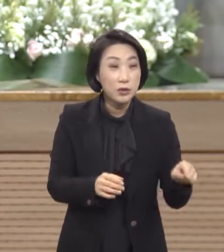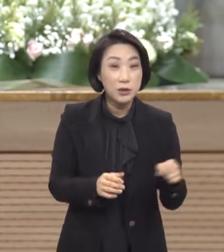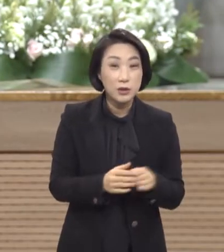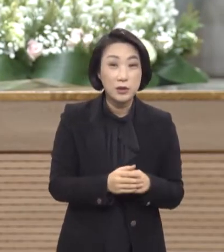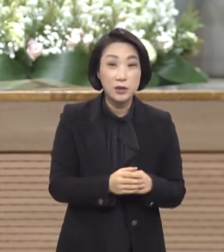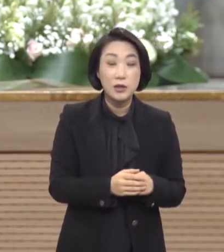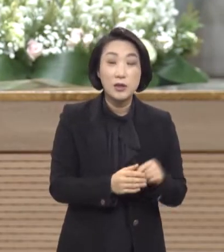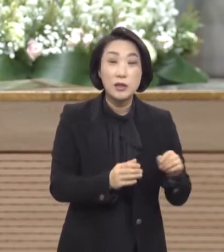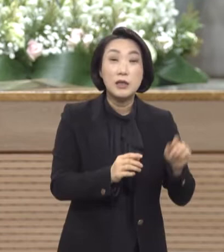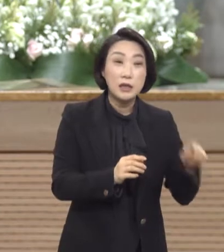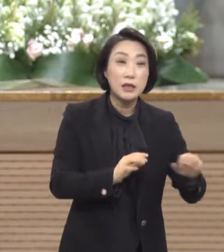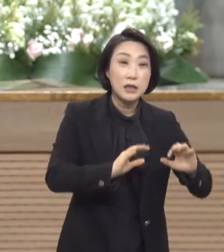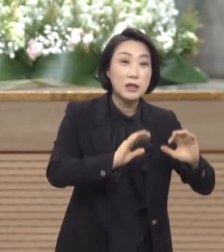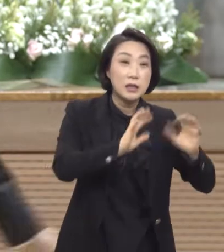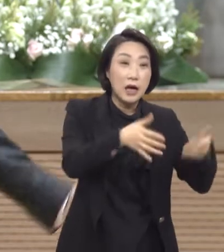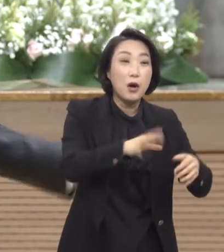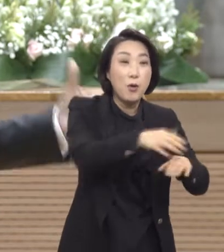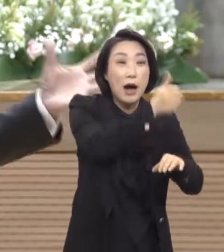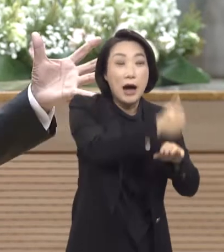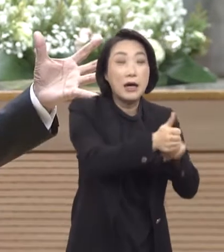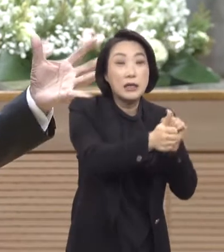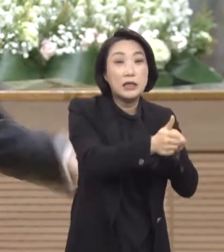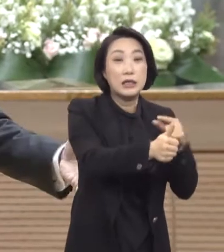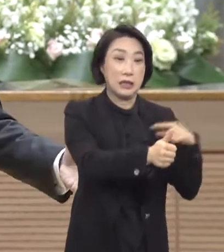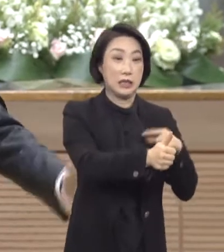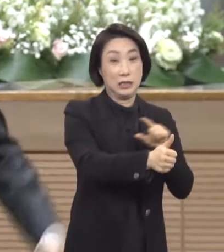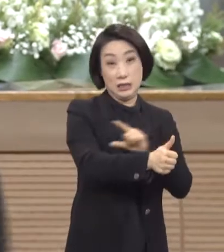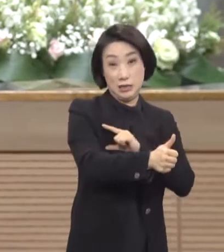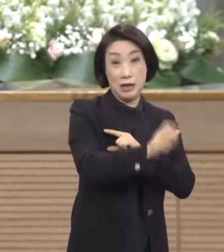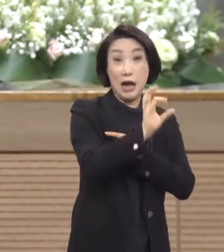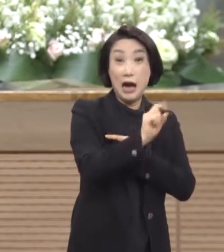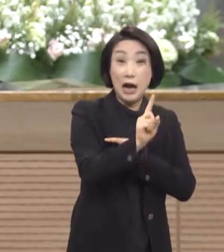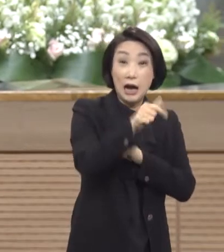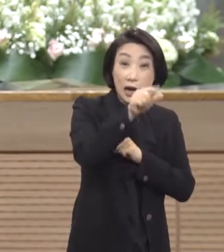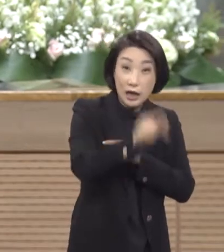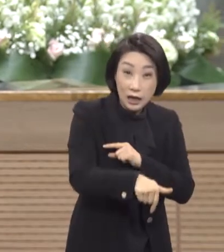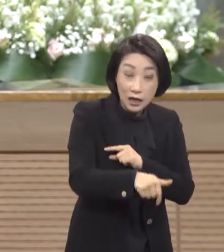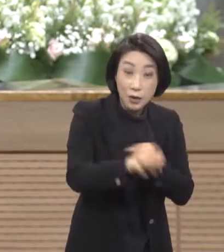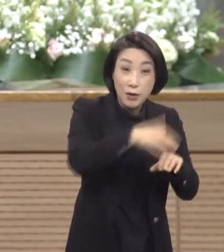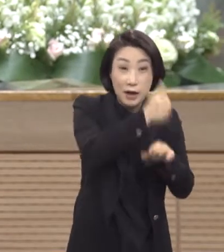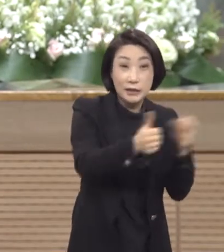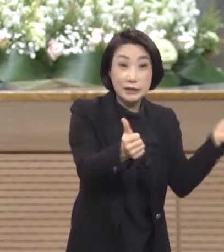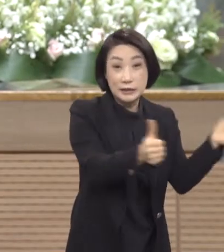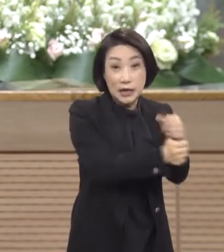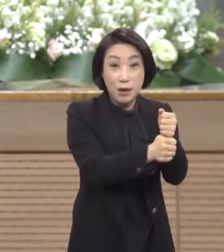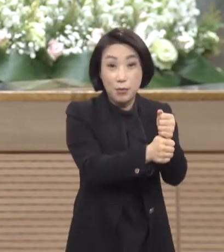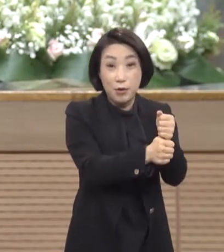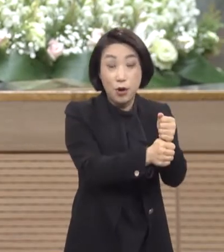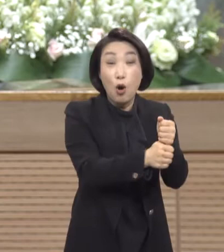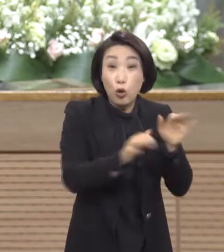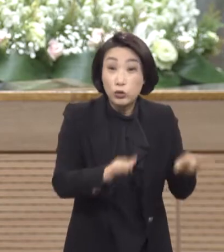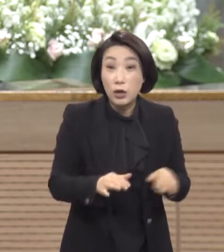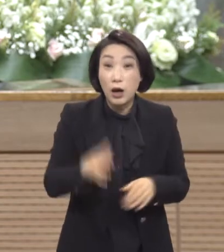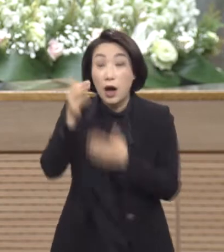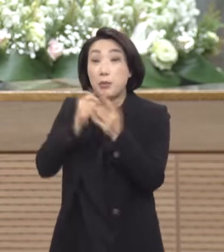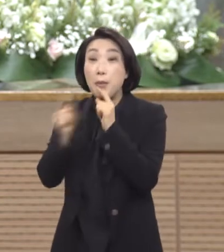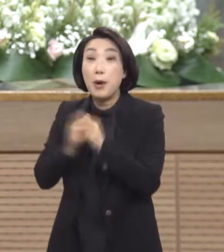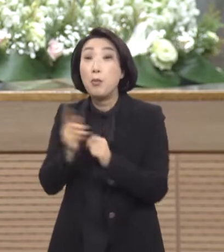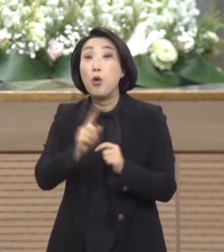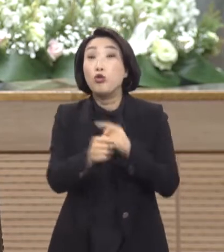그 아말렉의 왕 아각이라는 왕을 잡았어. 근데 반드시 죽이라고